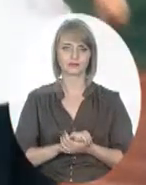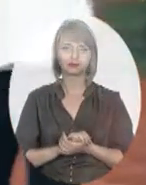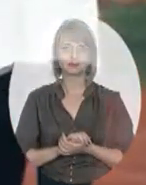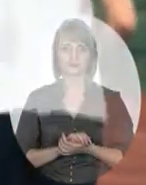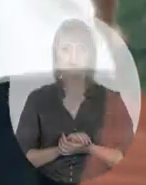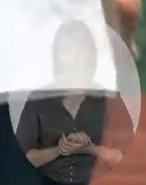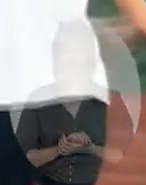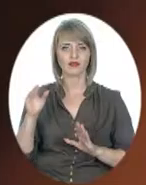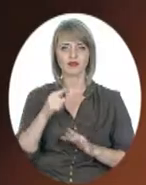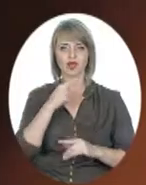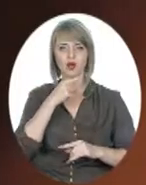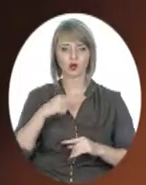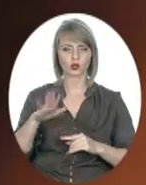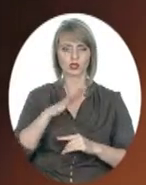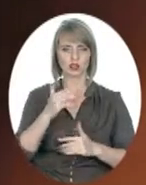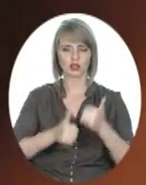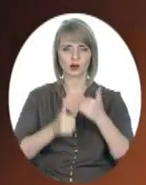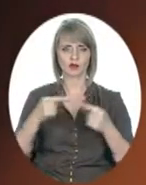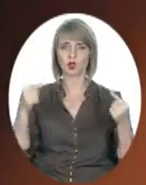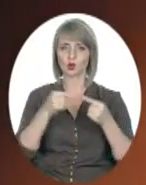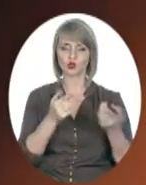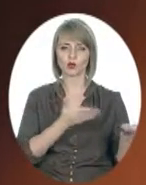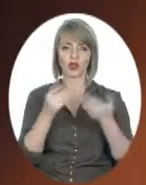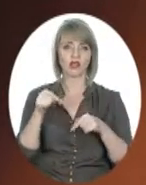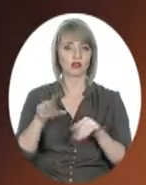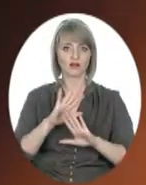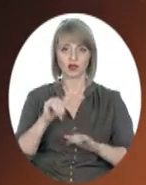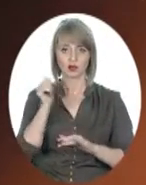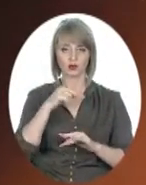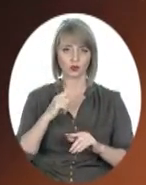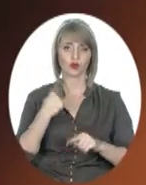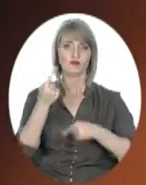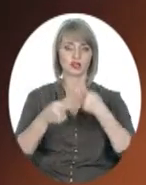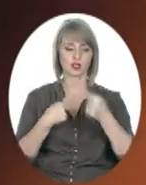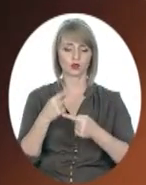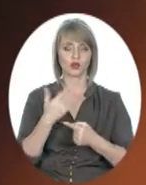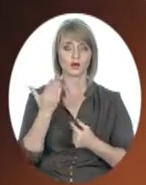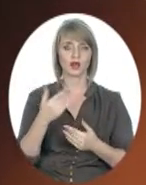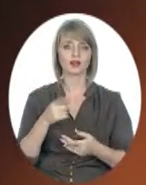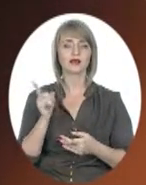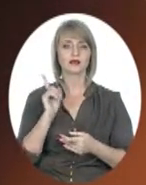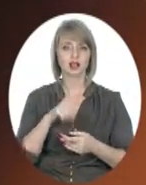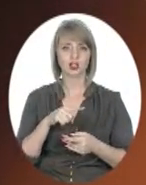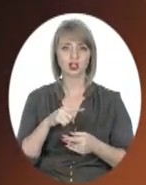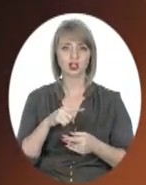что, куда мы ни отправляем, у нас везде или призеры, или чемпионы. Большим удовольствием занимаются, и нам уже и покоя не дают. Ну, в